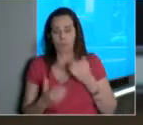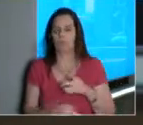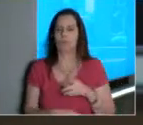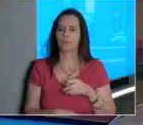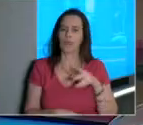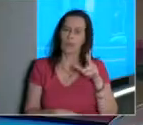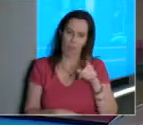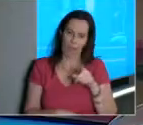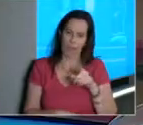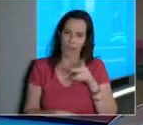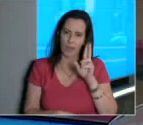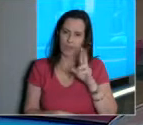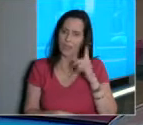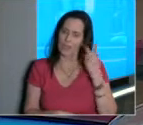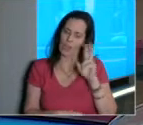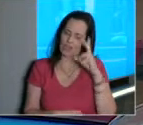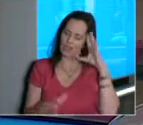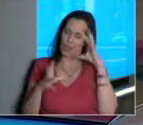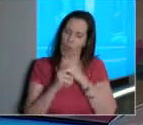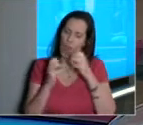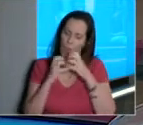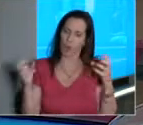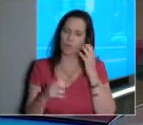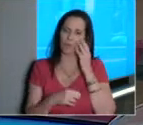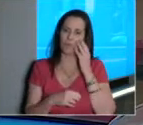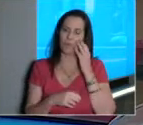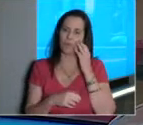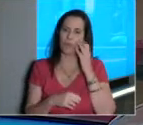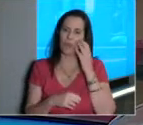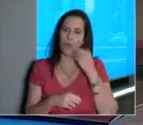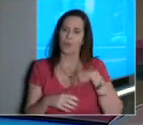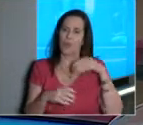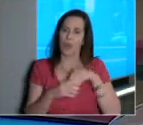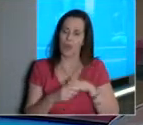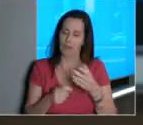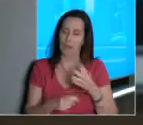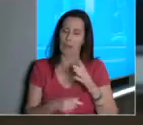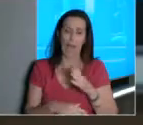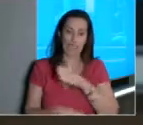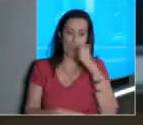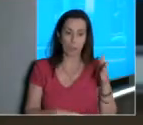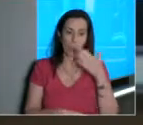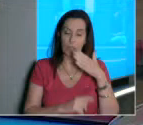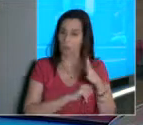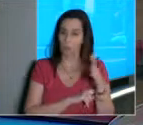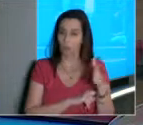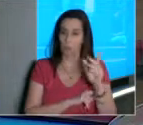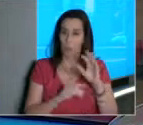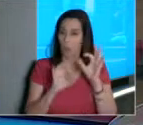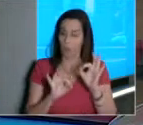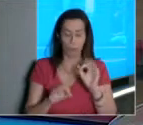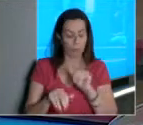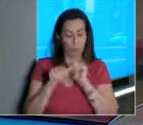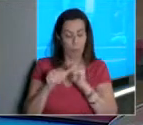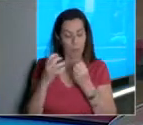תיאוריה שלמה, זה כבר הרבה שנים. בבקשה, הרמתי לך, דינה. אנחנו חלק מתהליך היסטורי. תראה, השמאל הישראלי הוא לא בדיוק